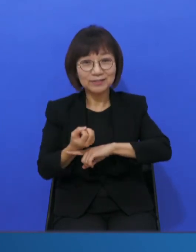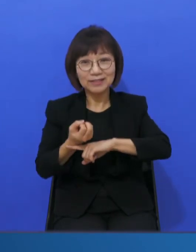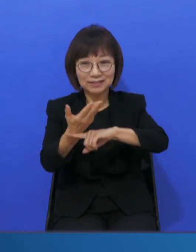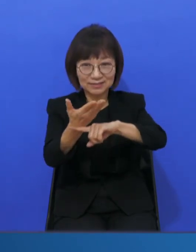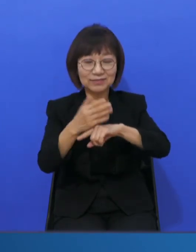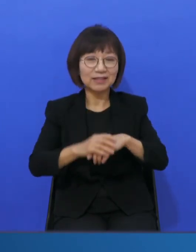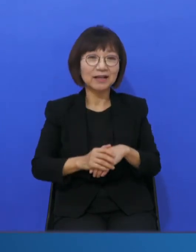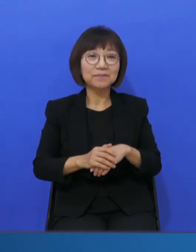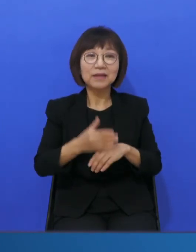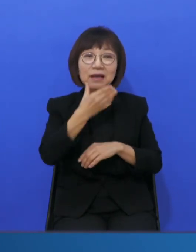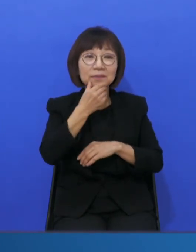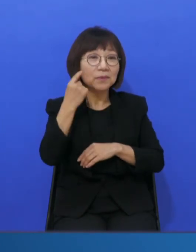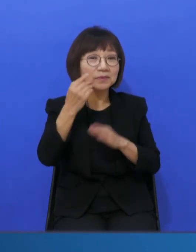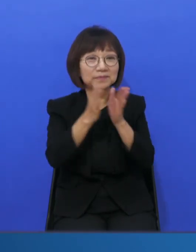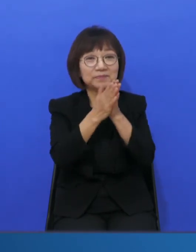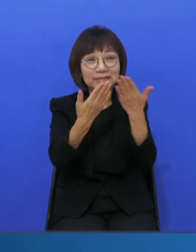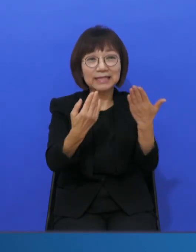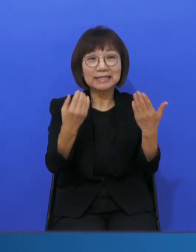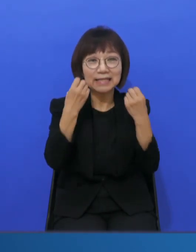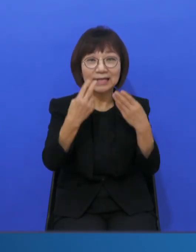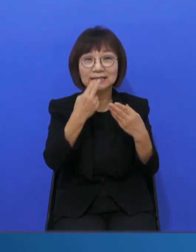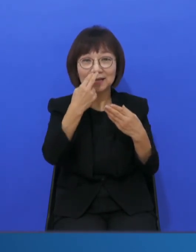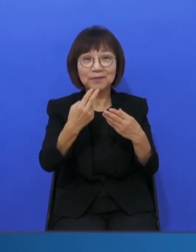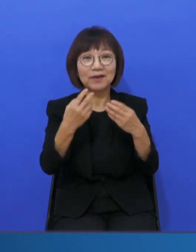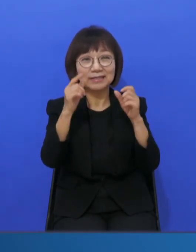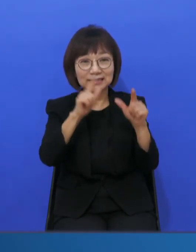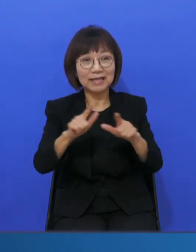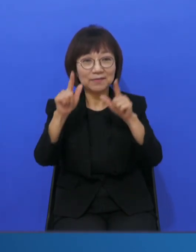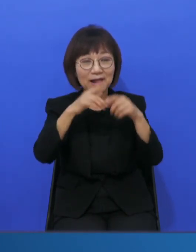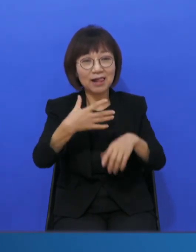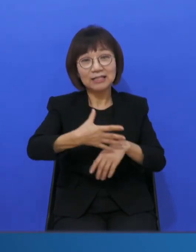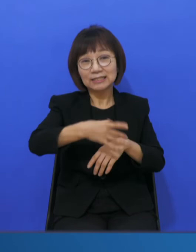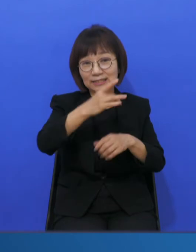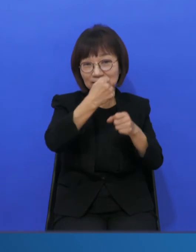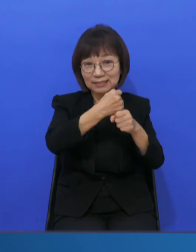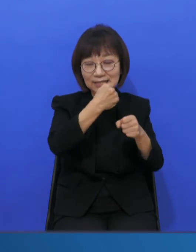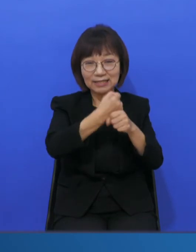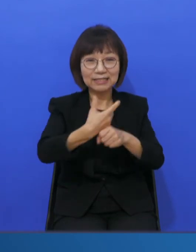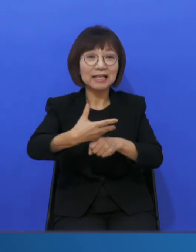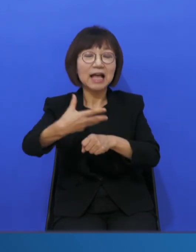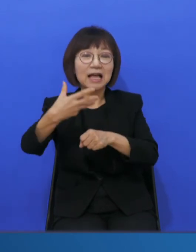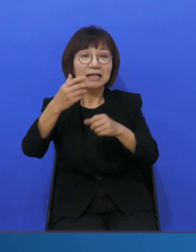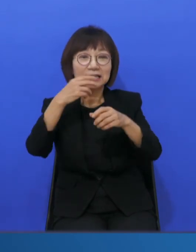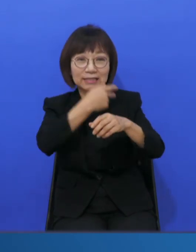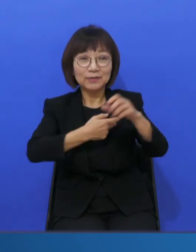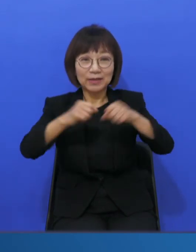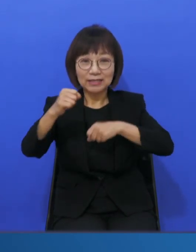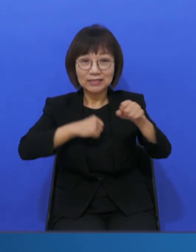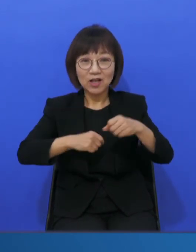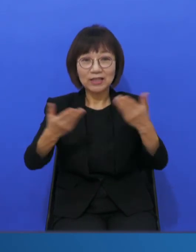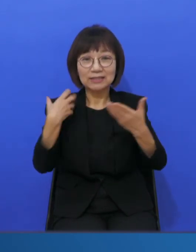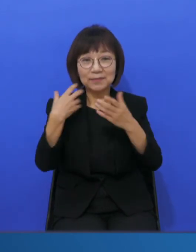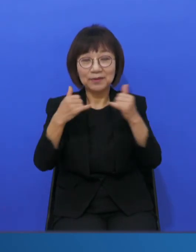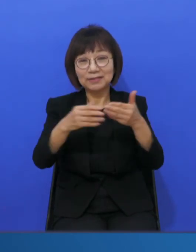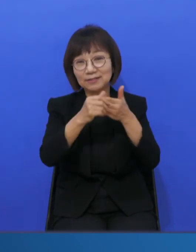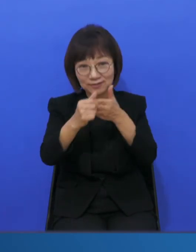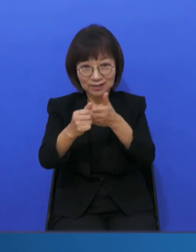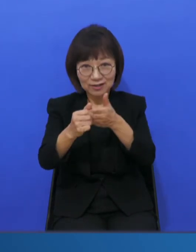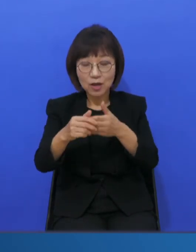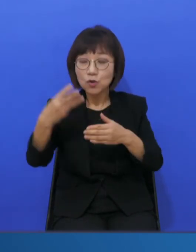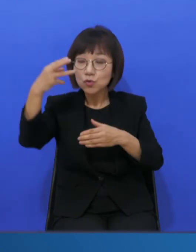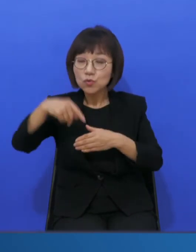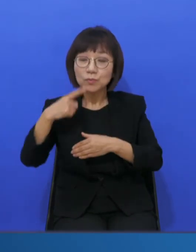알려드립니다. 복음편지, 새생명 새생활, 창세기, 사도행전, 사명자 가이드는 류광수